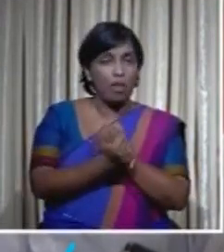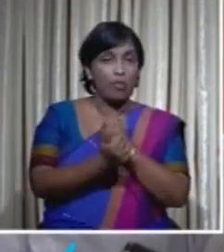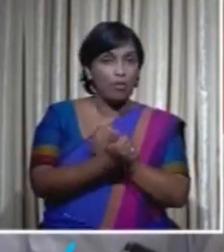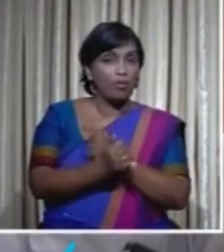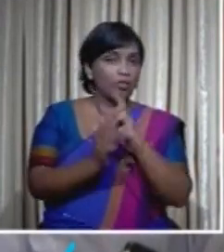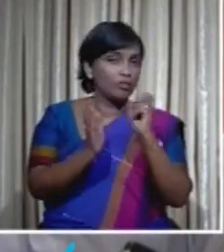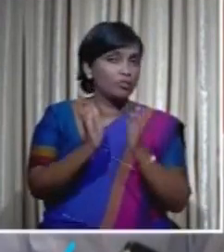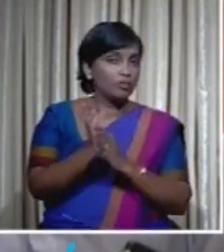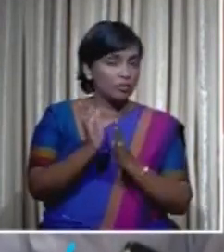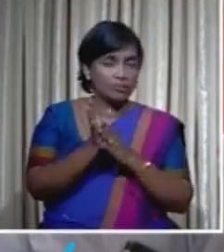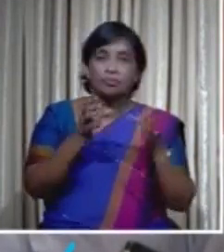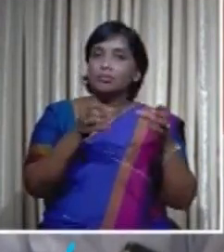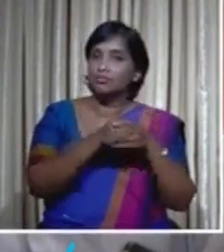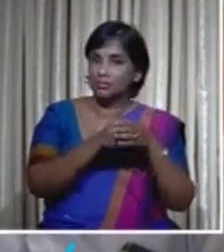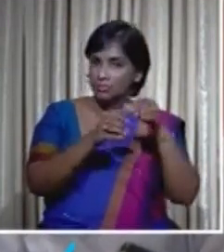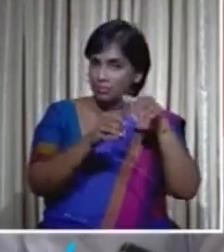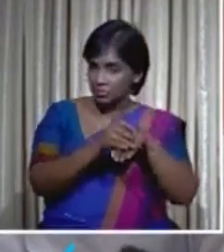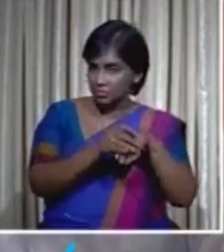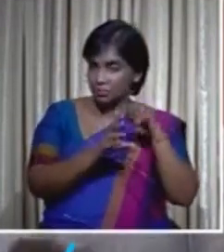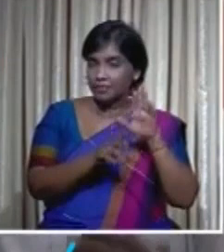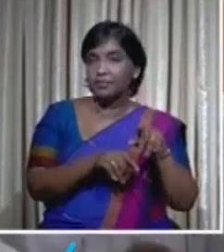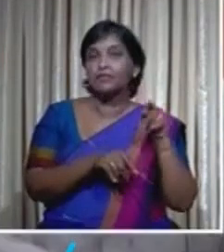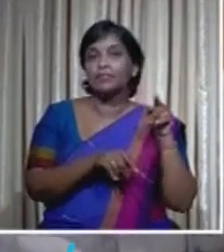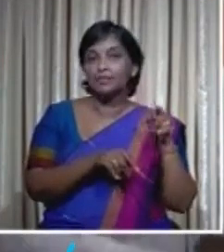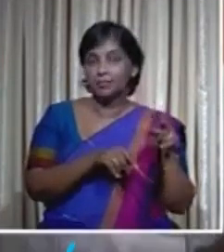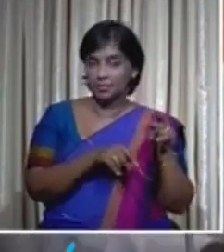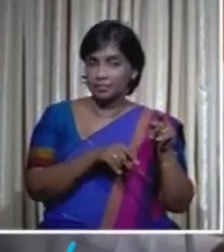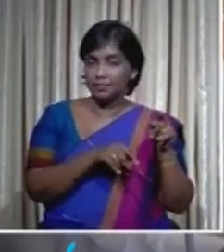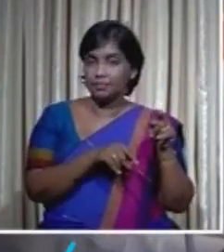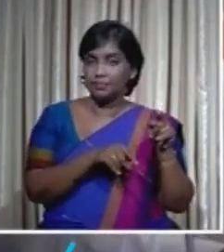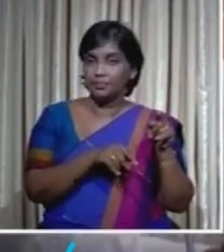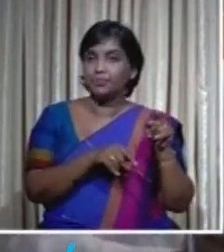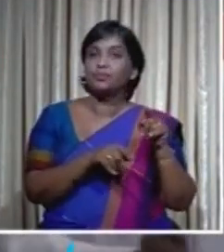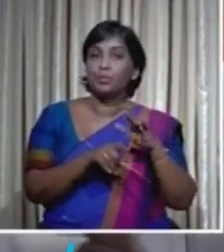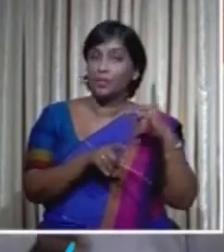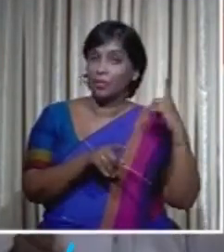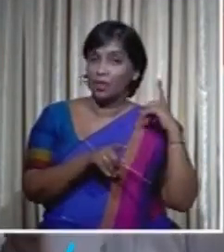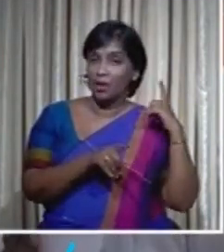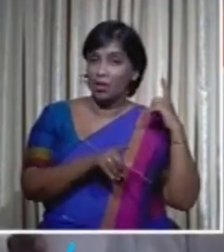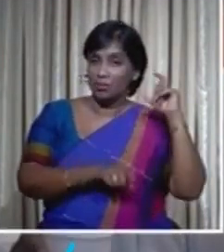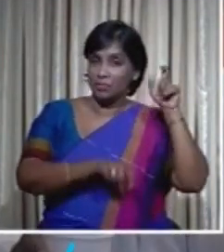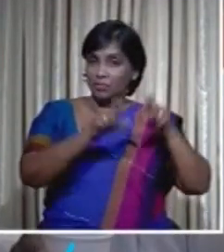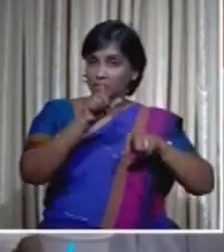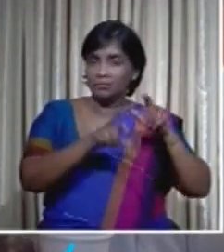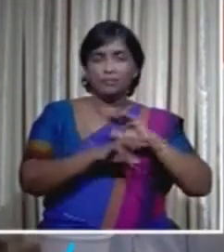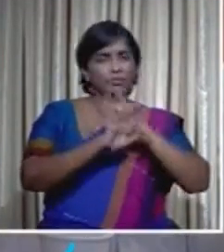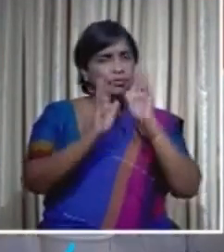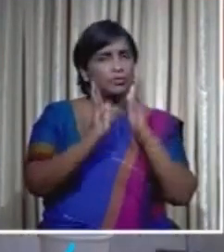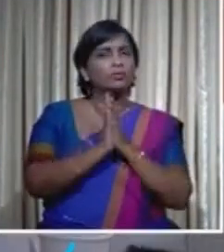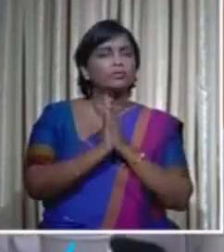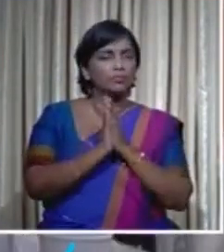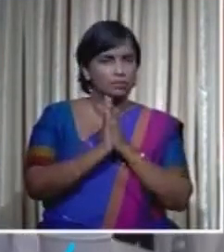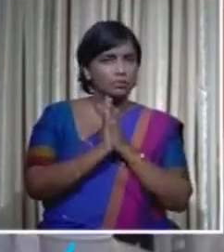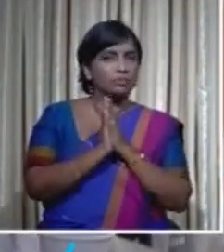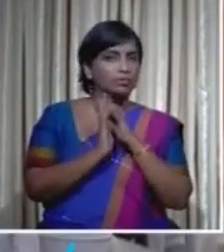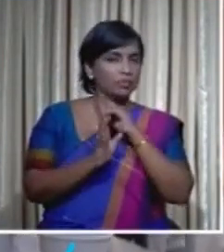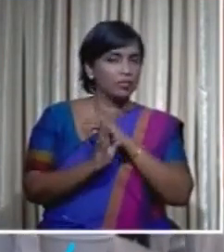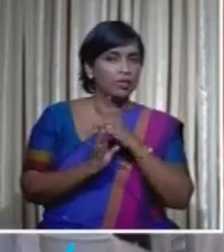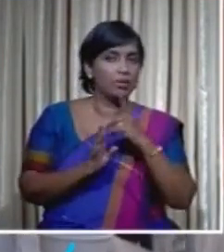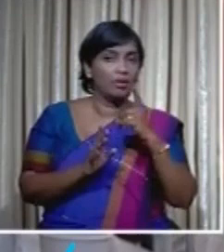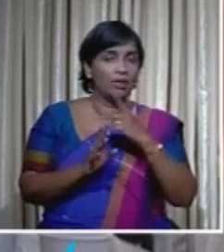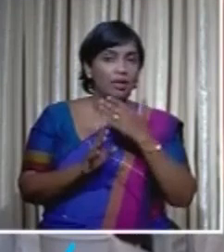போலீசாரும் இராணுவத்தினரும் ஒவ்வொரு துயிலுமில்லங்களுக்கு முன்னாலும் குவிக்கப்பட்டிருக்கிறார்கள். இது ஒரு ஒரு இந்த நாட்டிலே ஏன் இந்த காலம் வருகிற